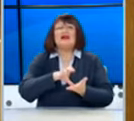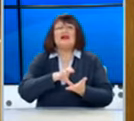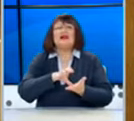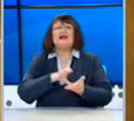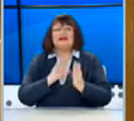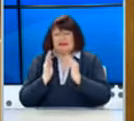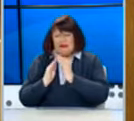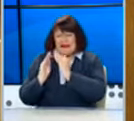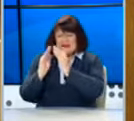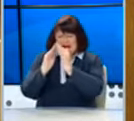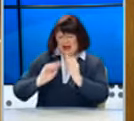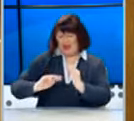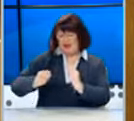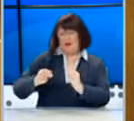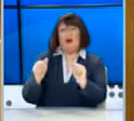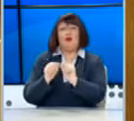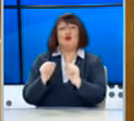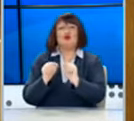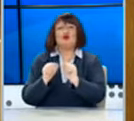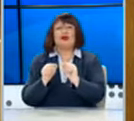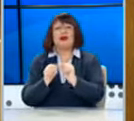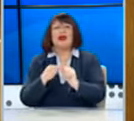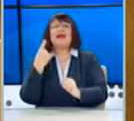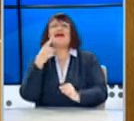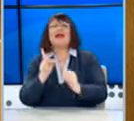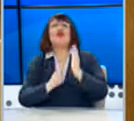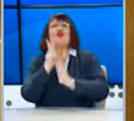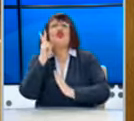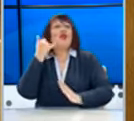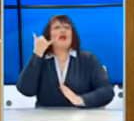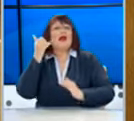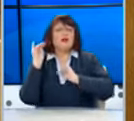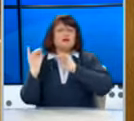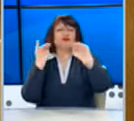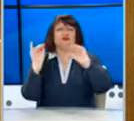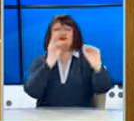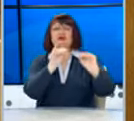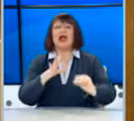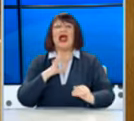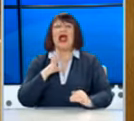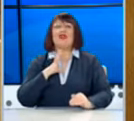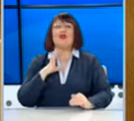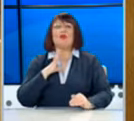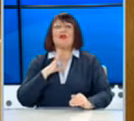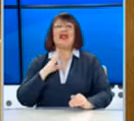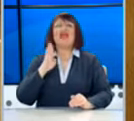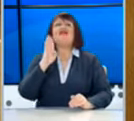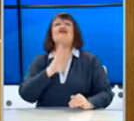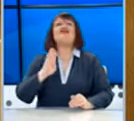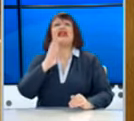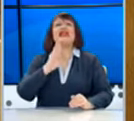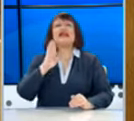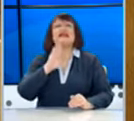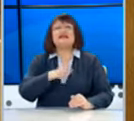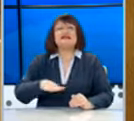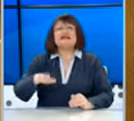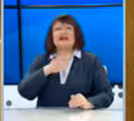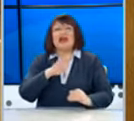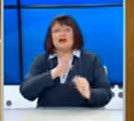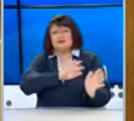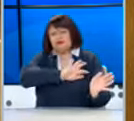ιστό και το περιβόητο 112 ζητούσε από τους κατοίκους των Βρυλισσίων να εκενώσουν προς το